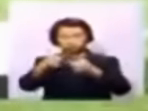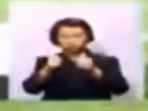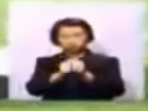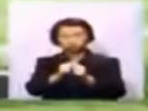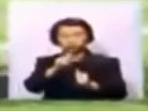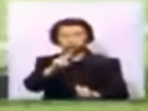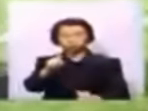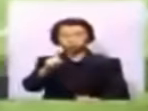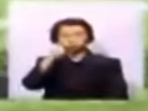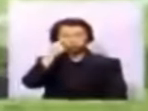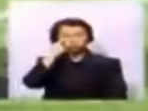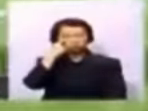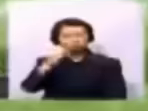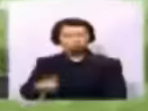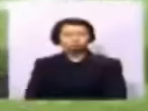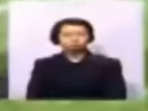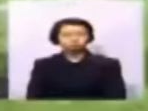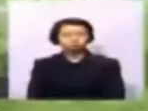21 mata.